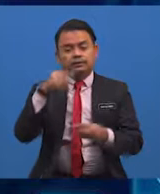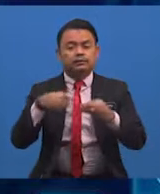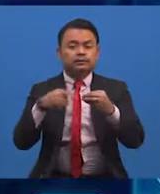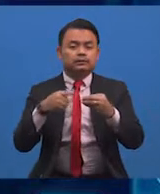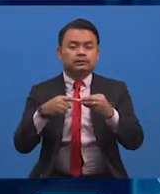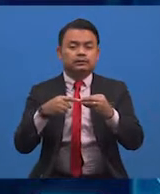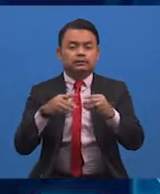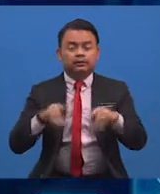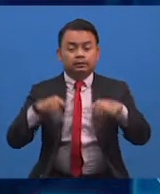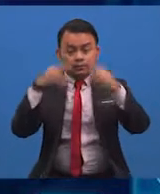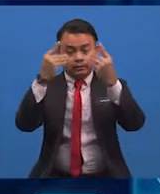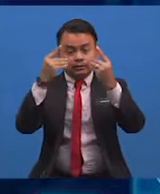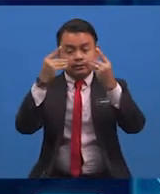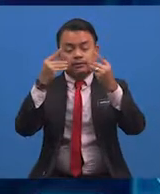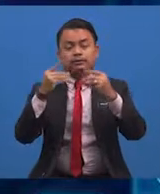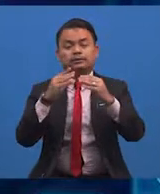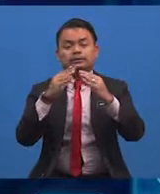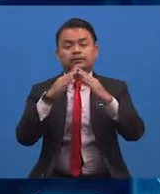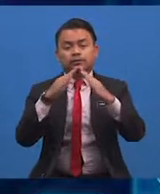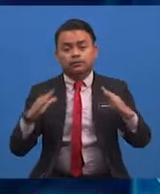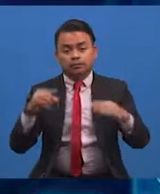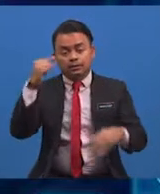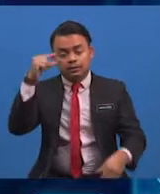pelajar-pelajar faham dengan apa yang cikgu sampaikan?